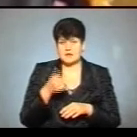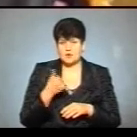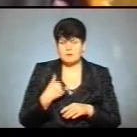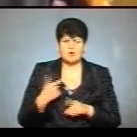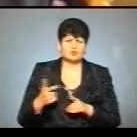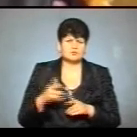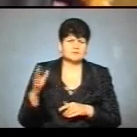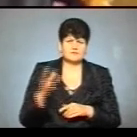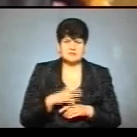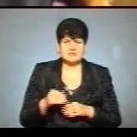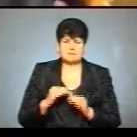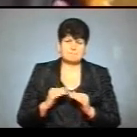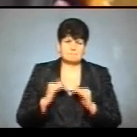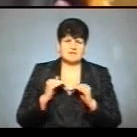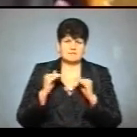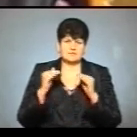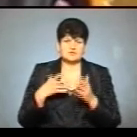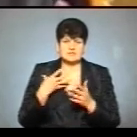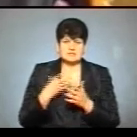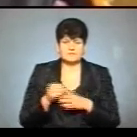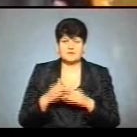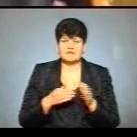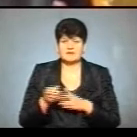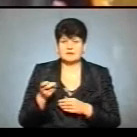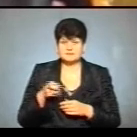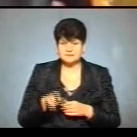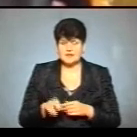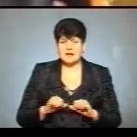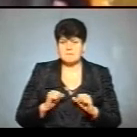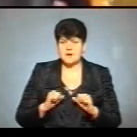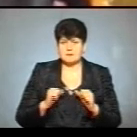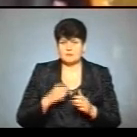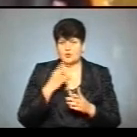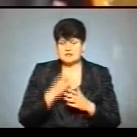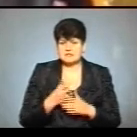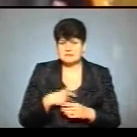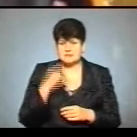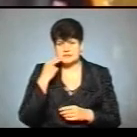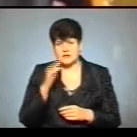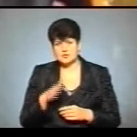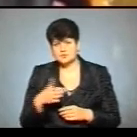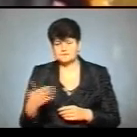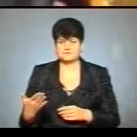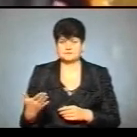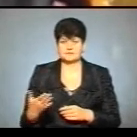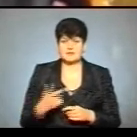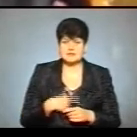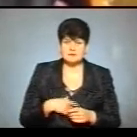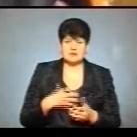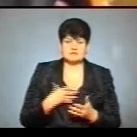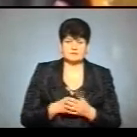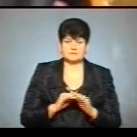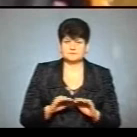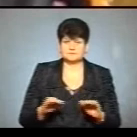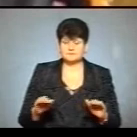неї готуємося, підвищуємо свій кваліфікаційний рівень, намагаємося показати себе з кращого боку, звичайно, себе, своїх